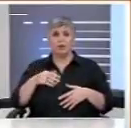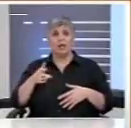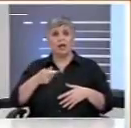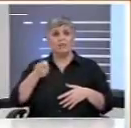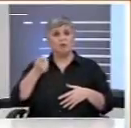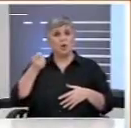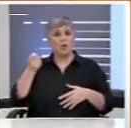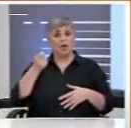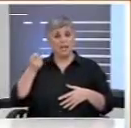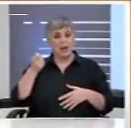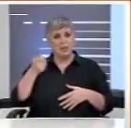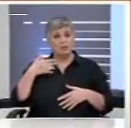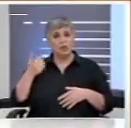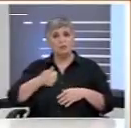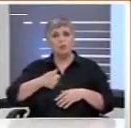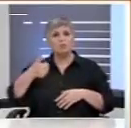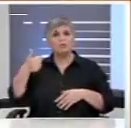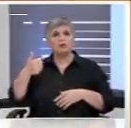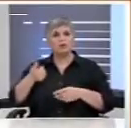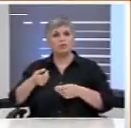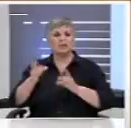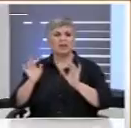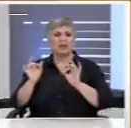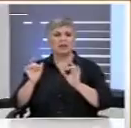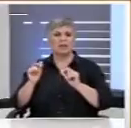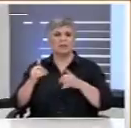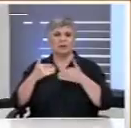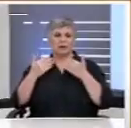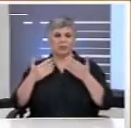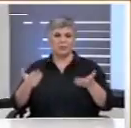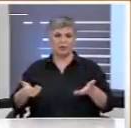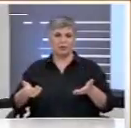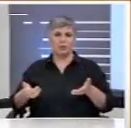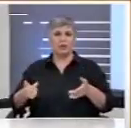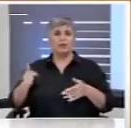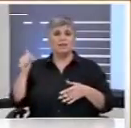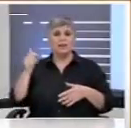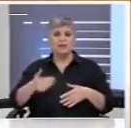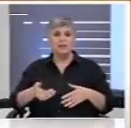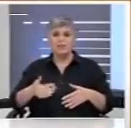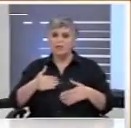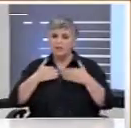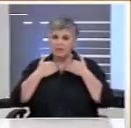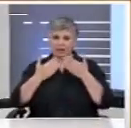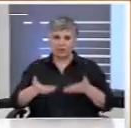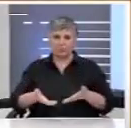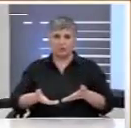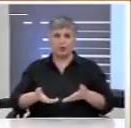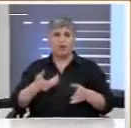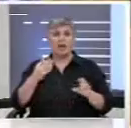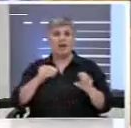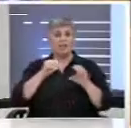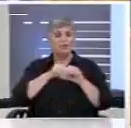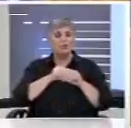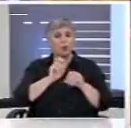χρέος στην προηγούμενη κυβέρνηση με μη ρεαλιστικές υποθέσεις και για τα πλεονάσματα και για